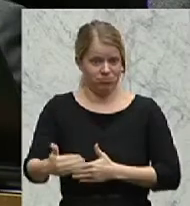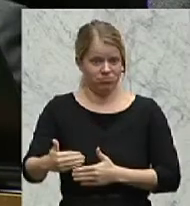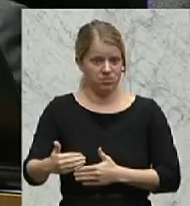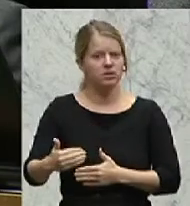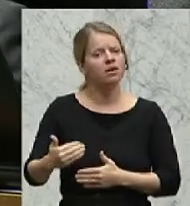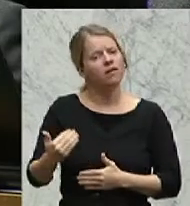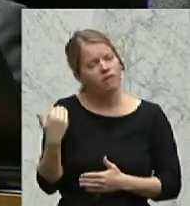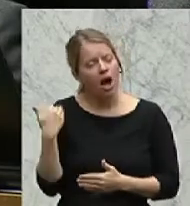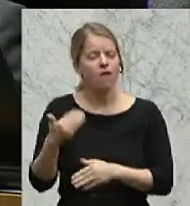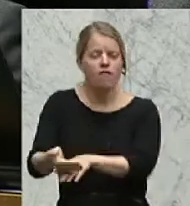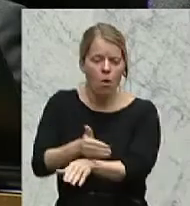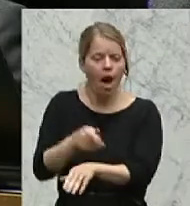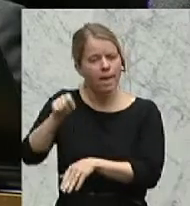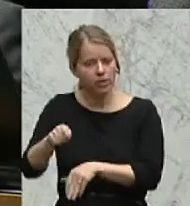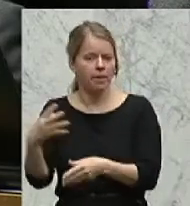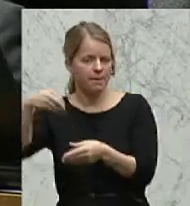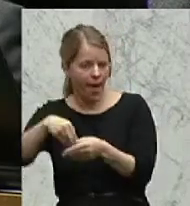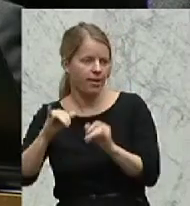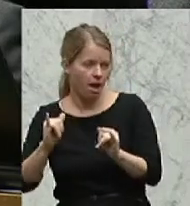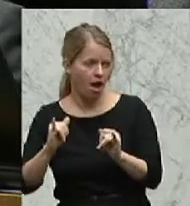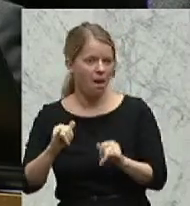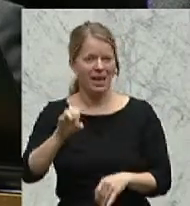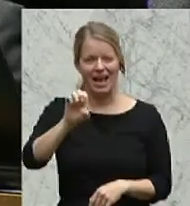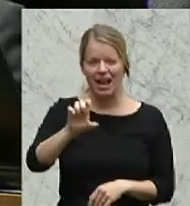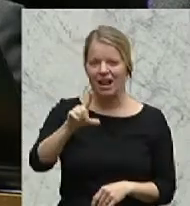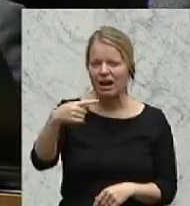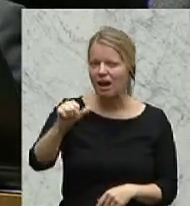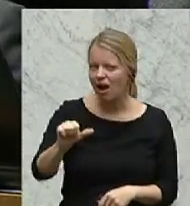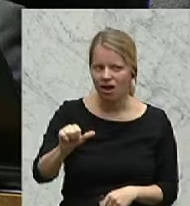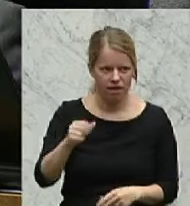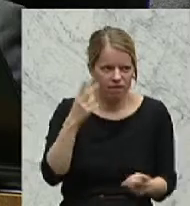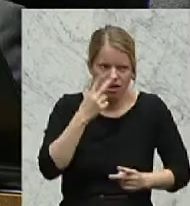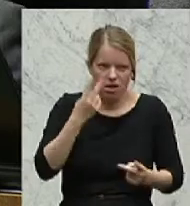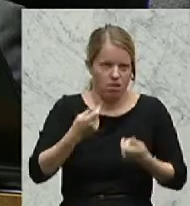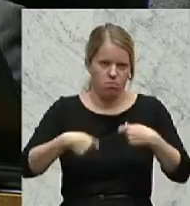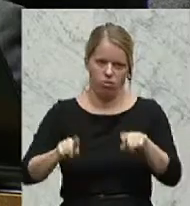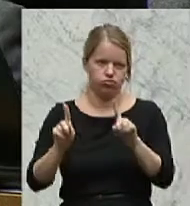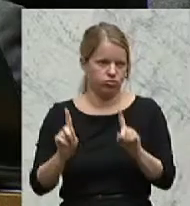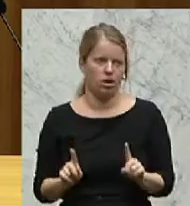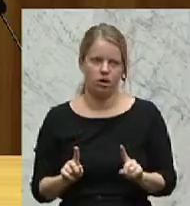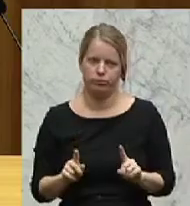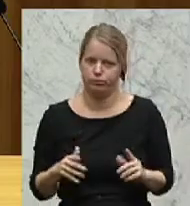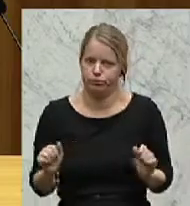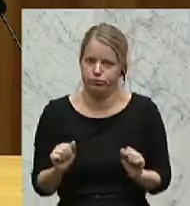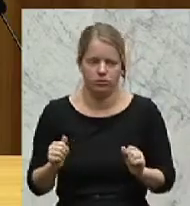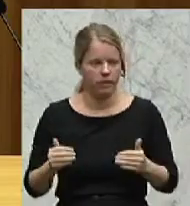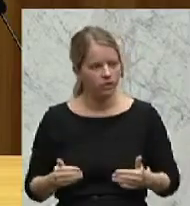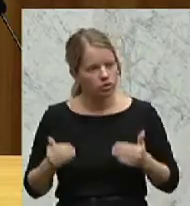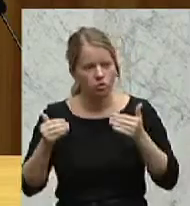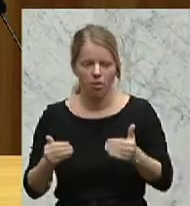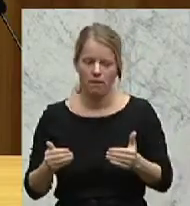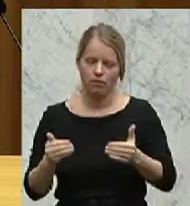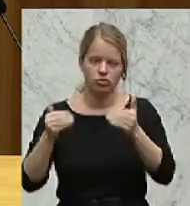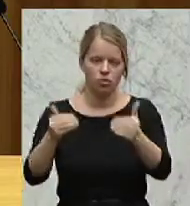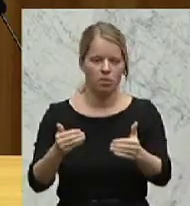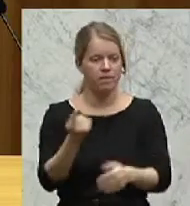natürlich als Abgeordnete dabei. Oder auch Elga. Elga ist natürlich eine Baustelle. Elga wurde ja verschoben. Ich persönlich habe,